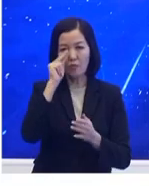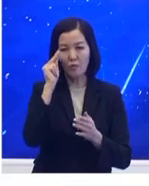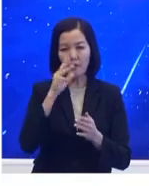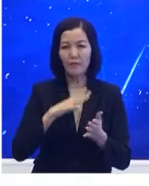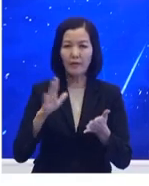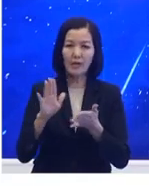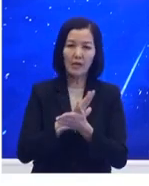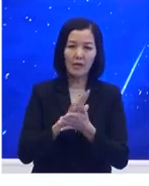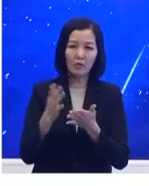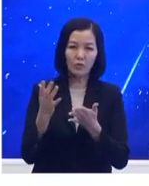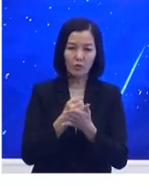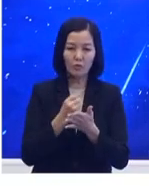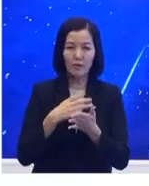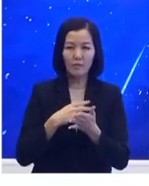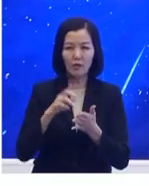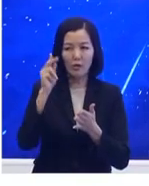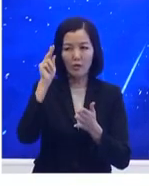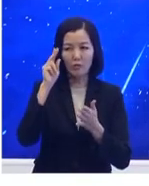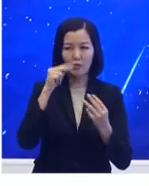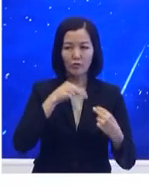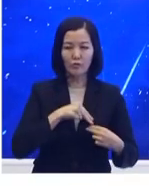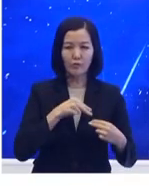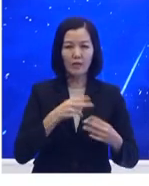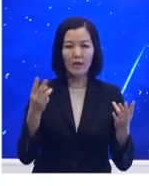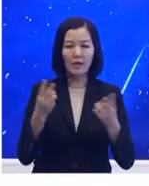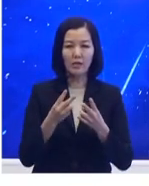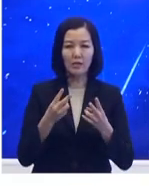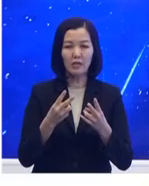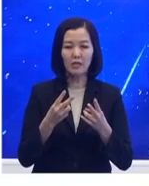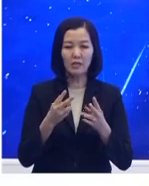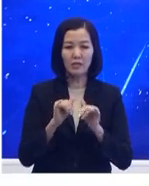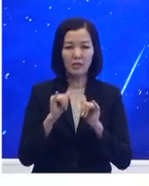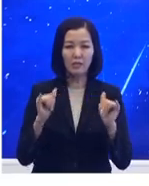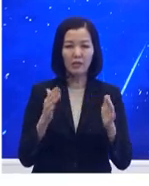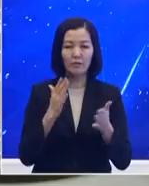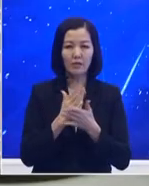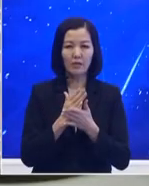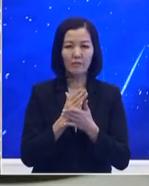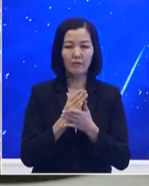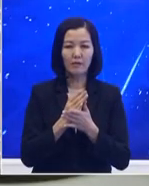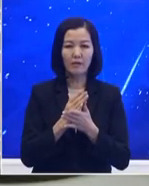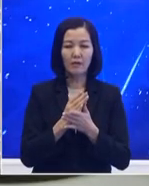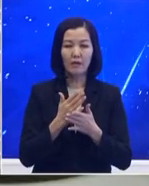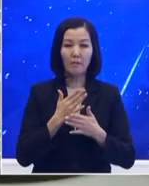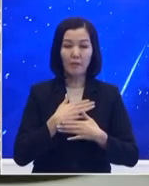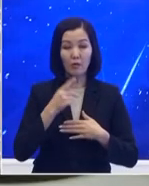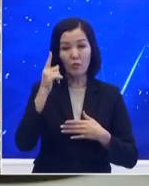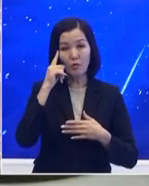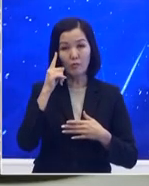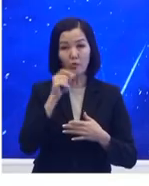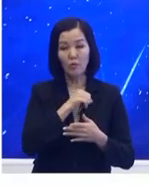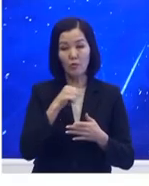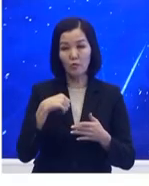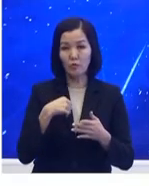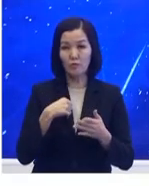Грант алып осы жұмыспен, жұмысқа қажет нәрселерімді алып осы жұмысымды ары қарай жалғастырып отырмын. Меніңше, әрине өз-өзіңе жұмыс